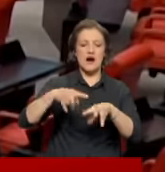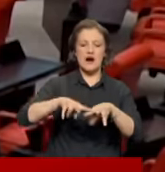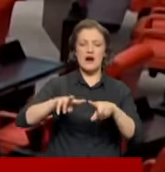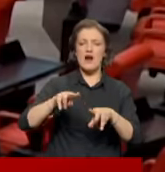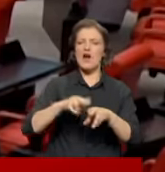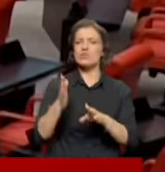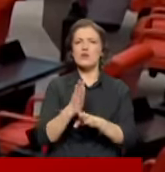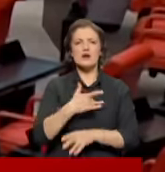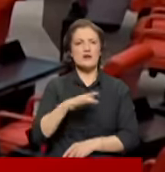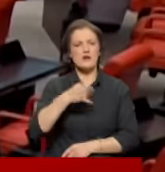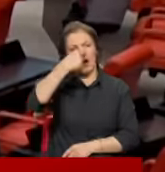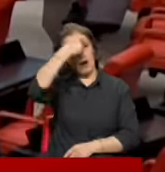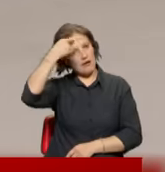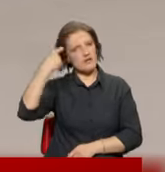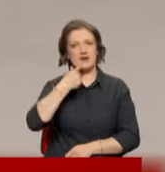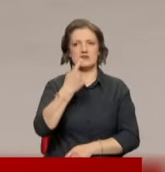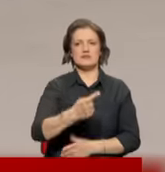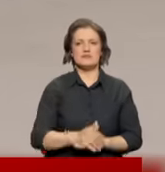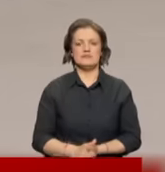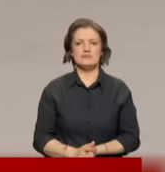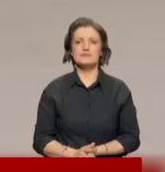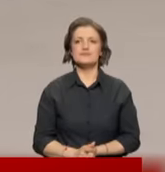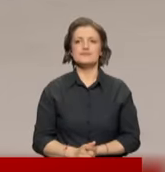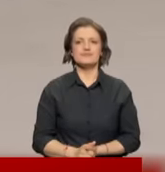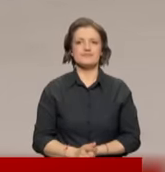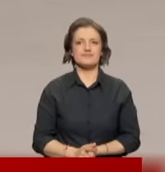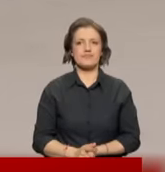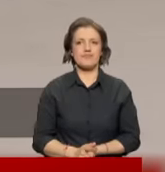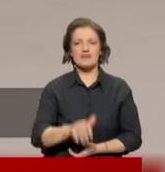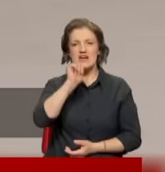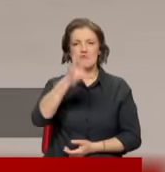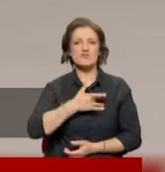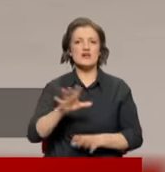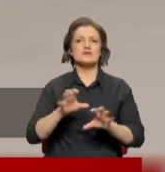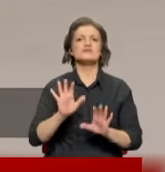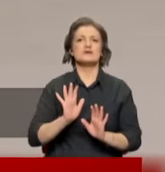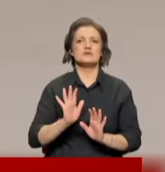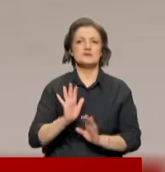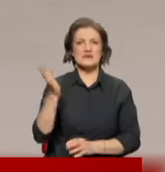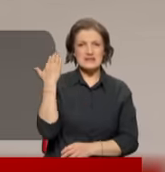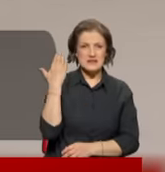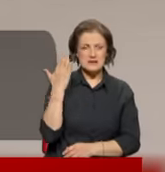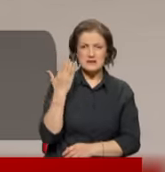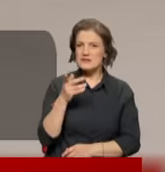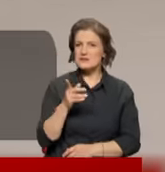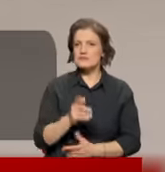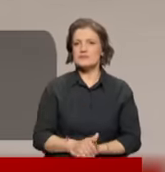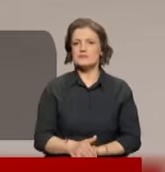"Niye sızlasın? Kader" yanıtını verdi. Hiç mi ya, hiç mi vicdanınız sızlamadı? Daha geçen niye mi